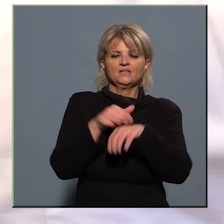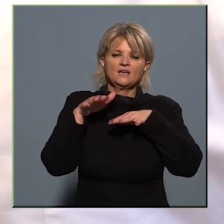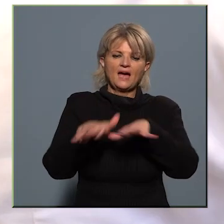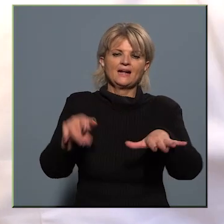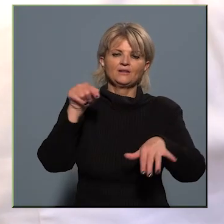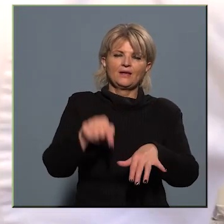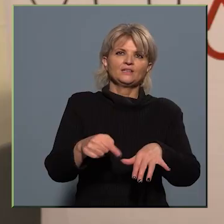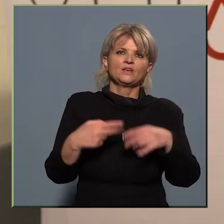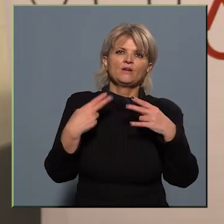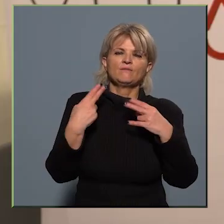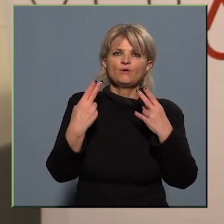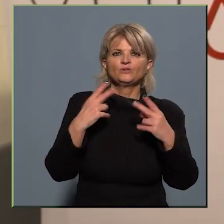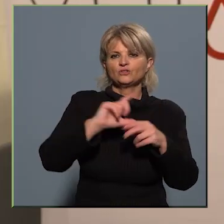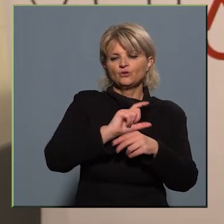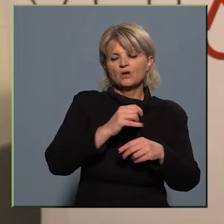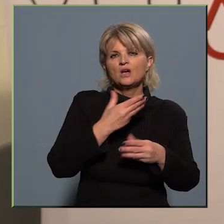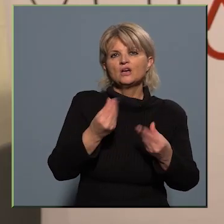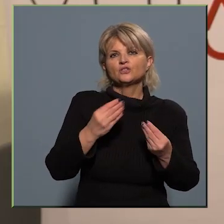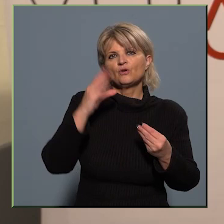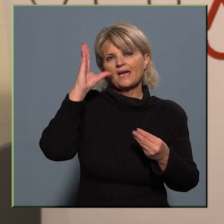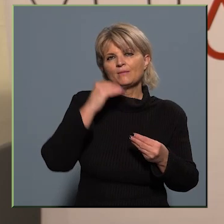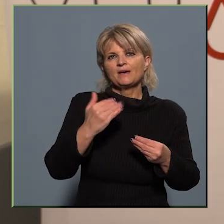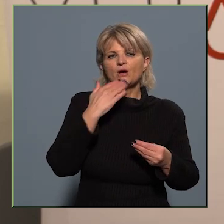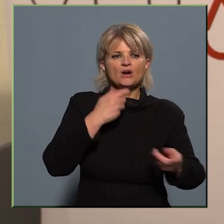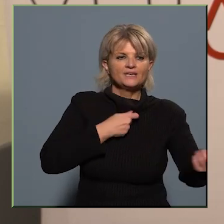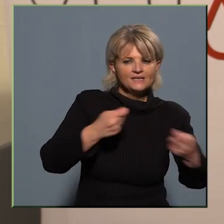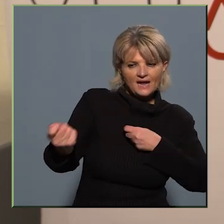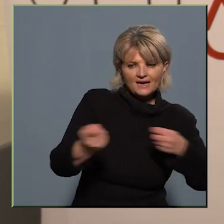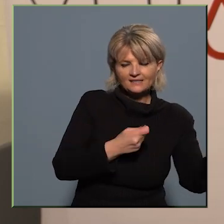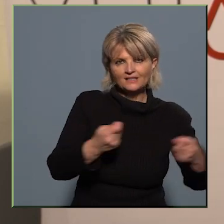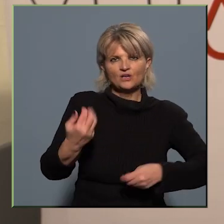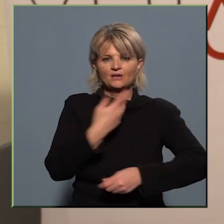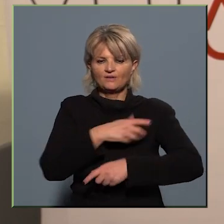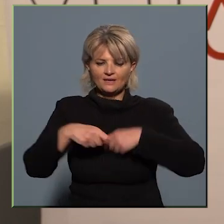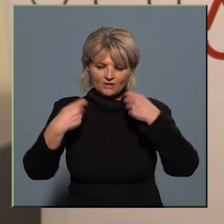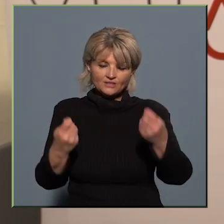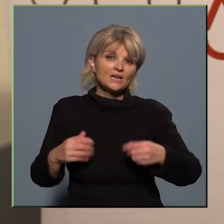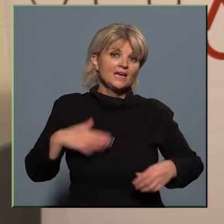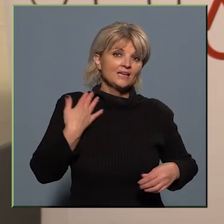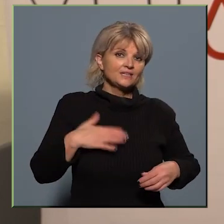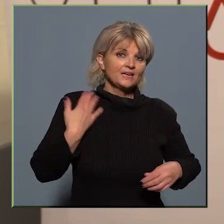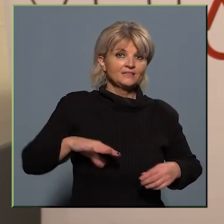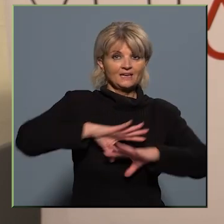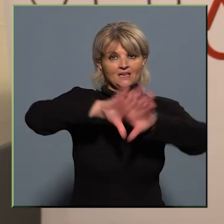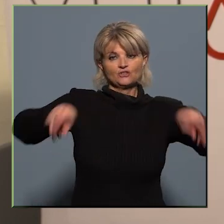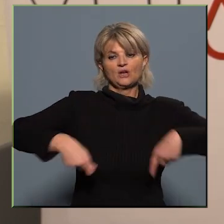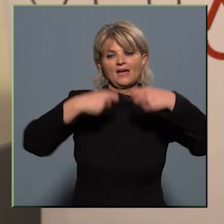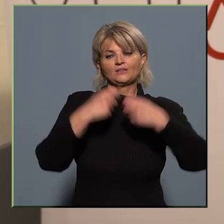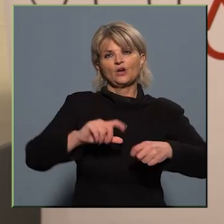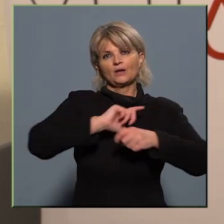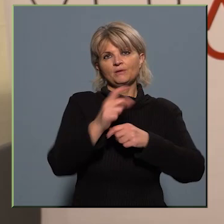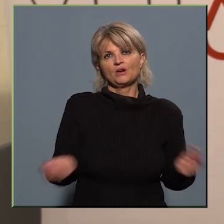Általában ez a fő ok. Sokan irányítani szeretnék a véradást, szeretteik családtagjaik miatt jönnek el